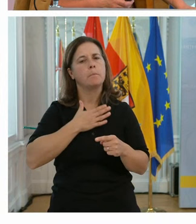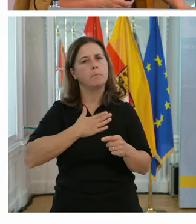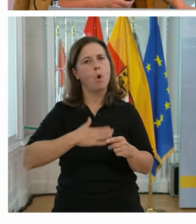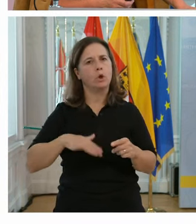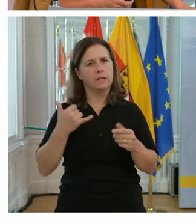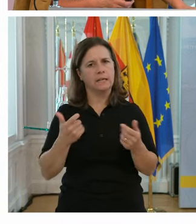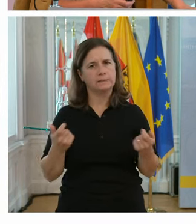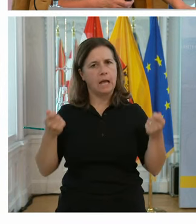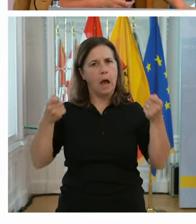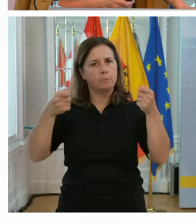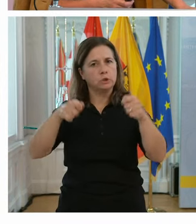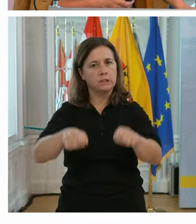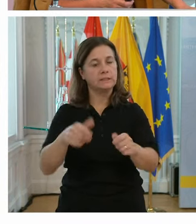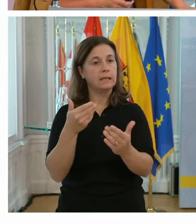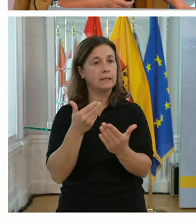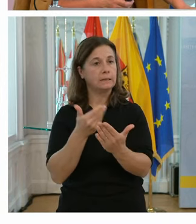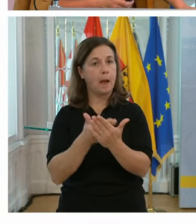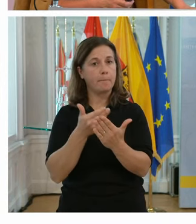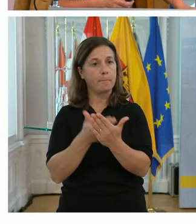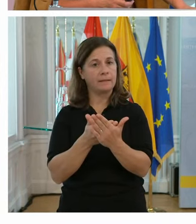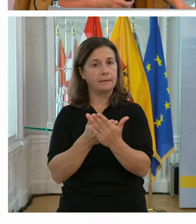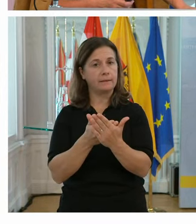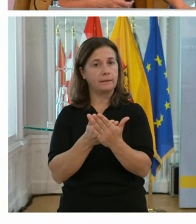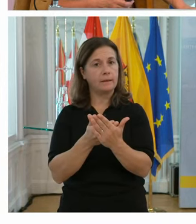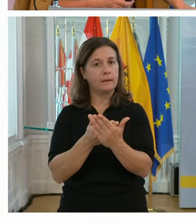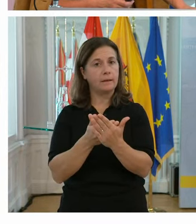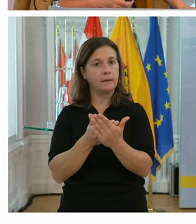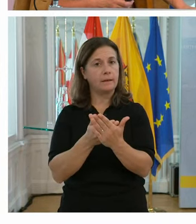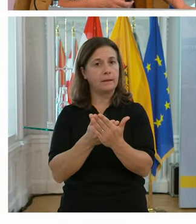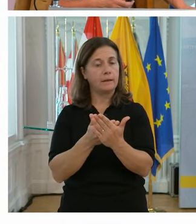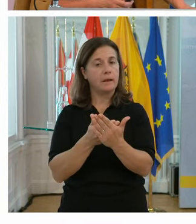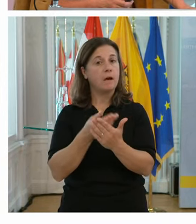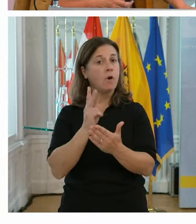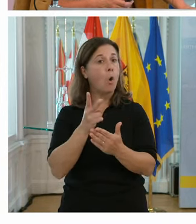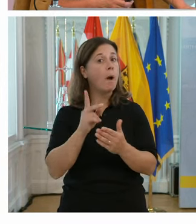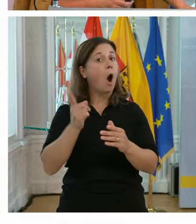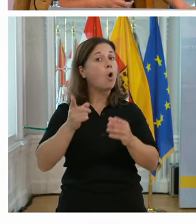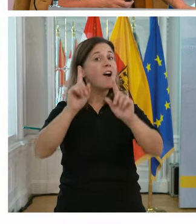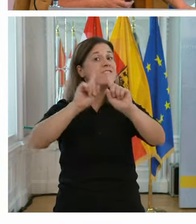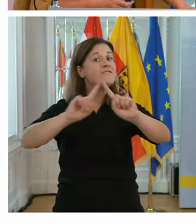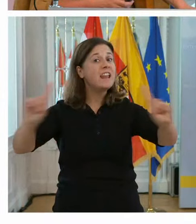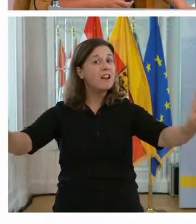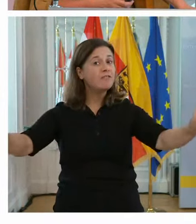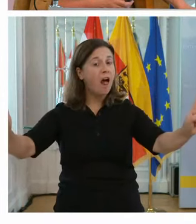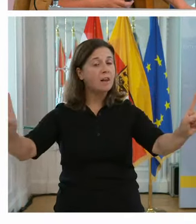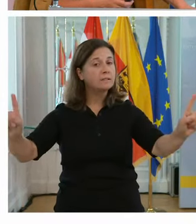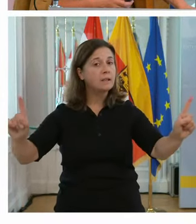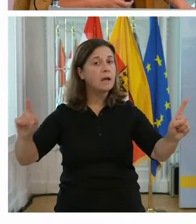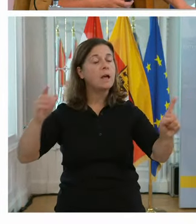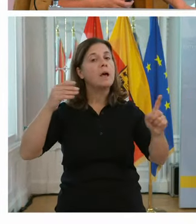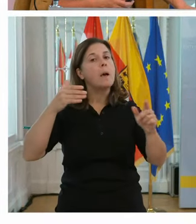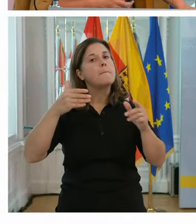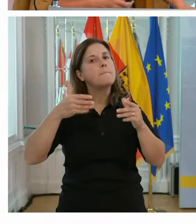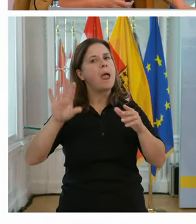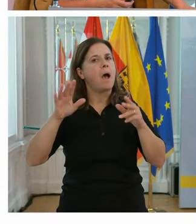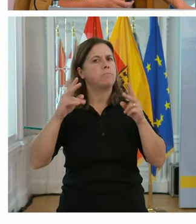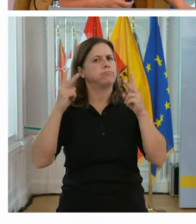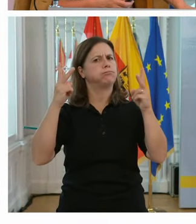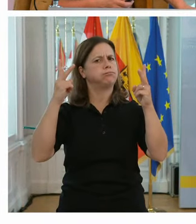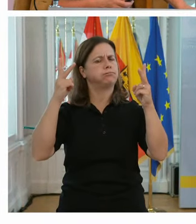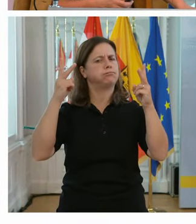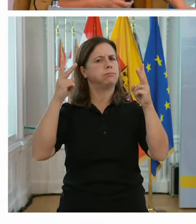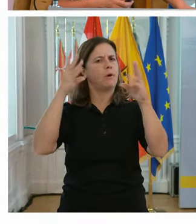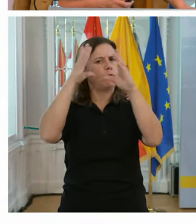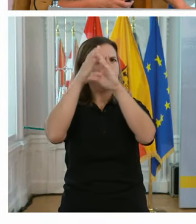schließen damit, weil auch Vielfalt trägt zu einem größeren Zweck bei.